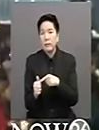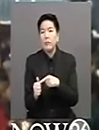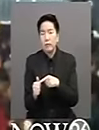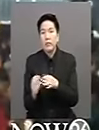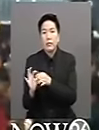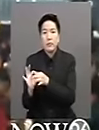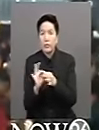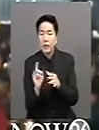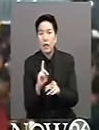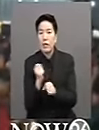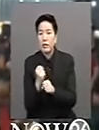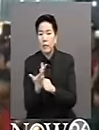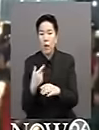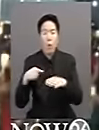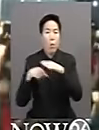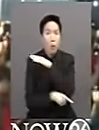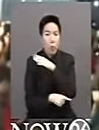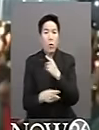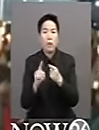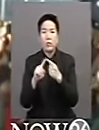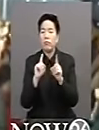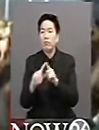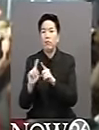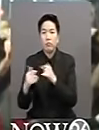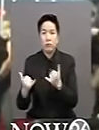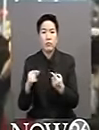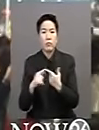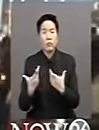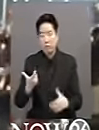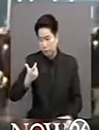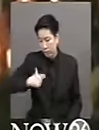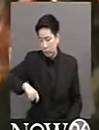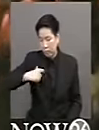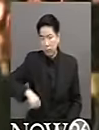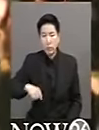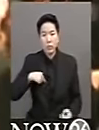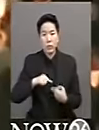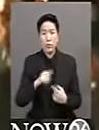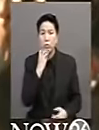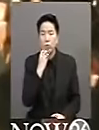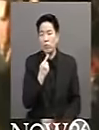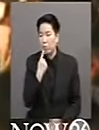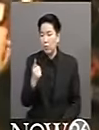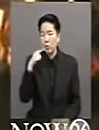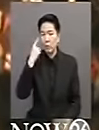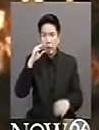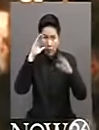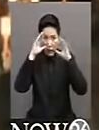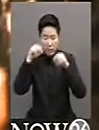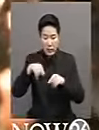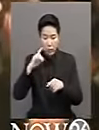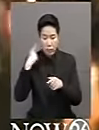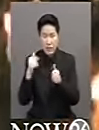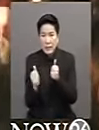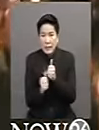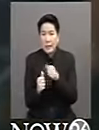ไปมีส่วนเกี่ยวกับเรื่องของการทุจริตขณะเดียวกันครับอัยการกรุงโซก็ได้มีการตั้งข้อหาแก่นางชอย